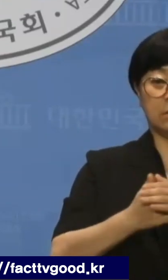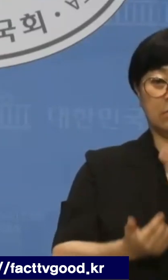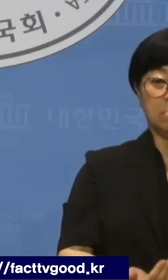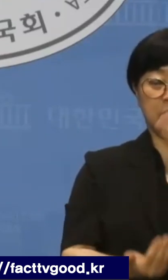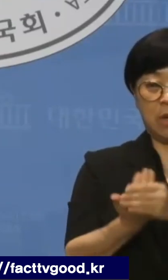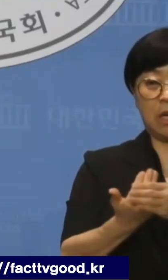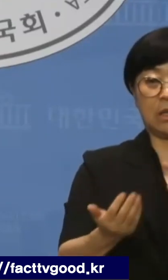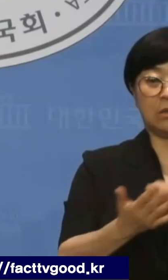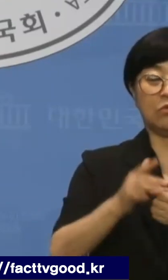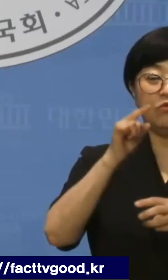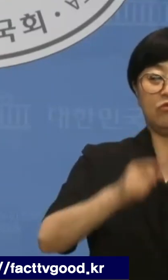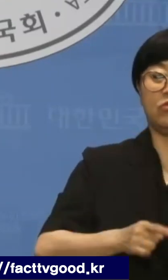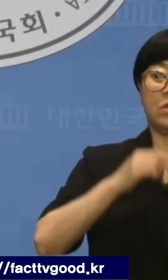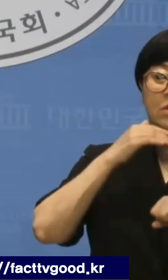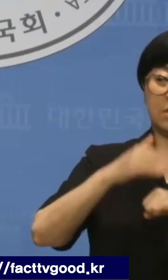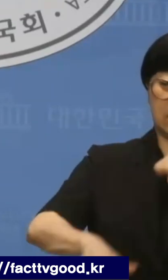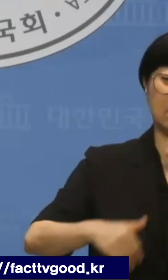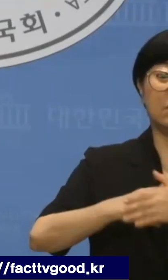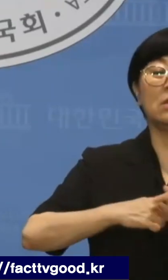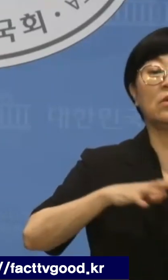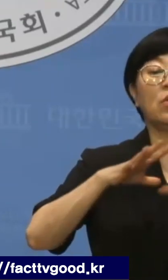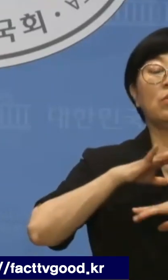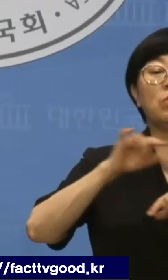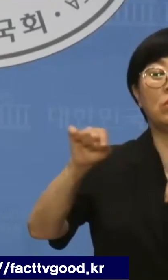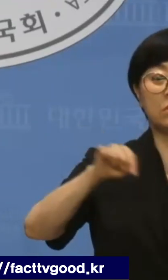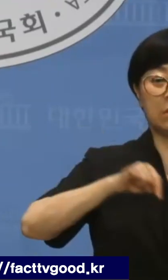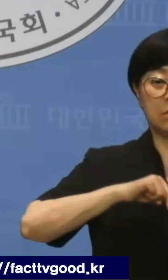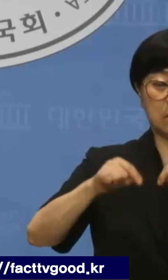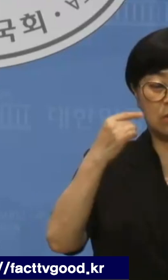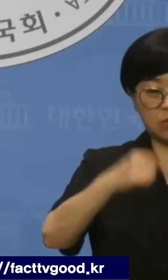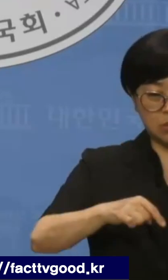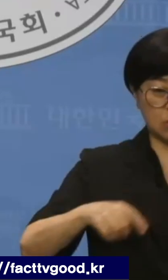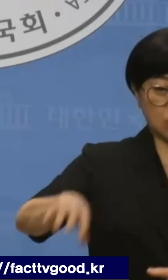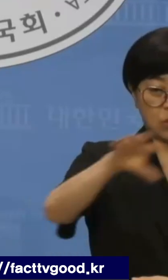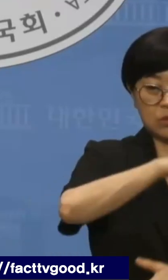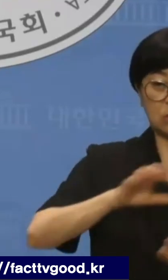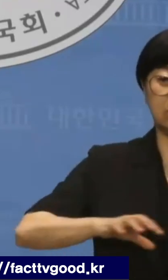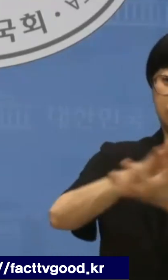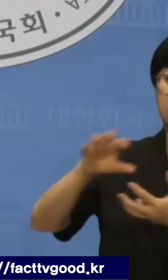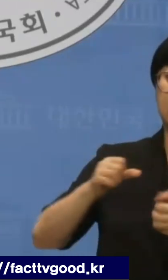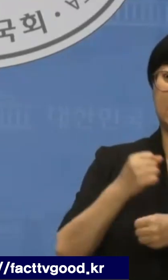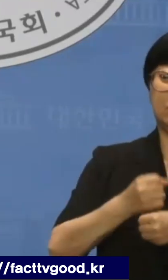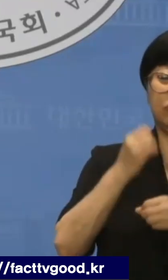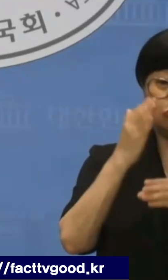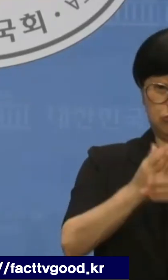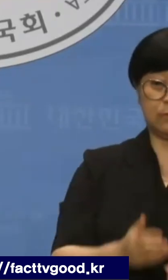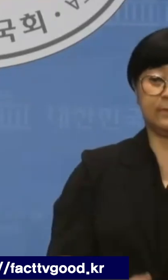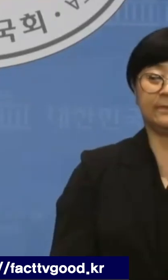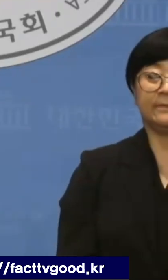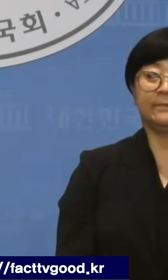급조하는 윤석열식 공포정치가 교육 현장을 숙대밭으로 만들었습니다.